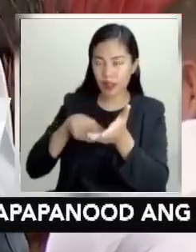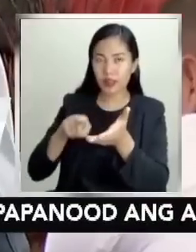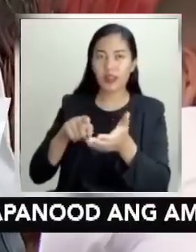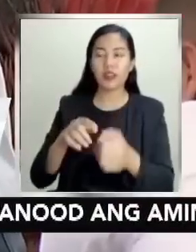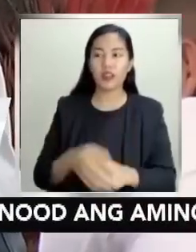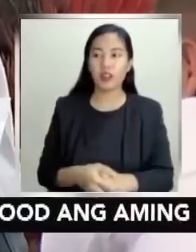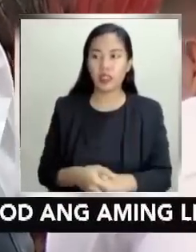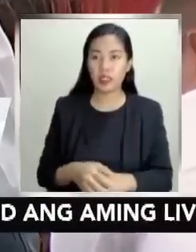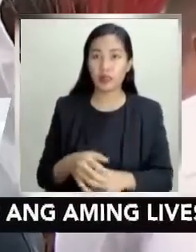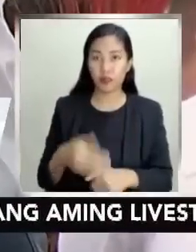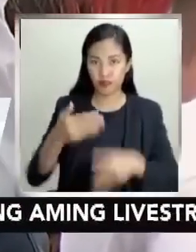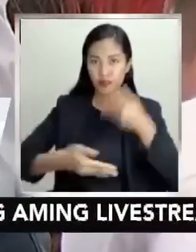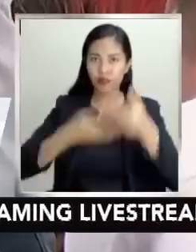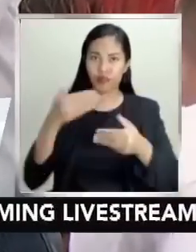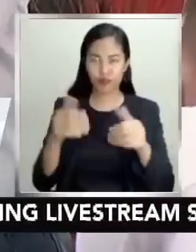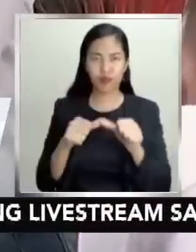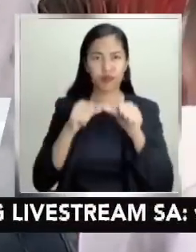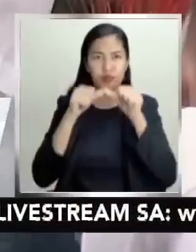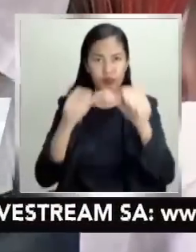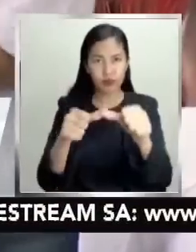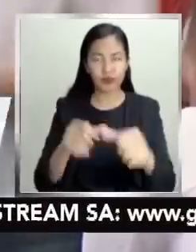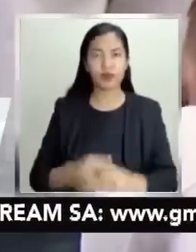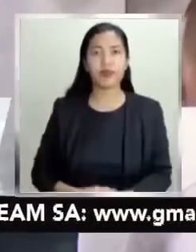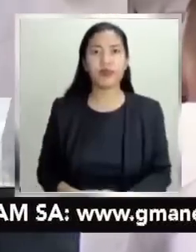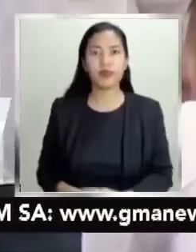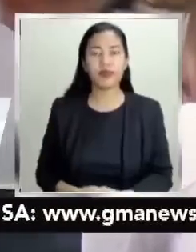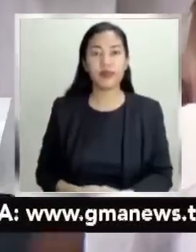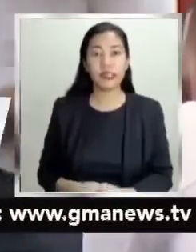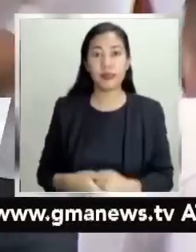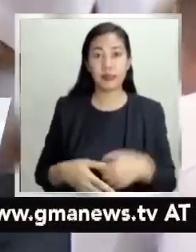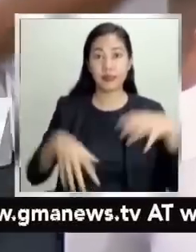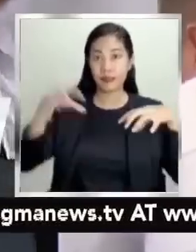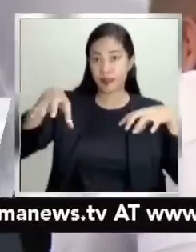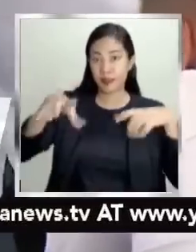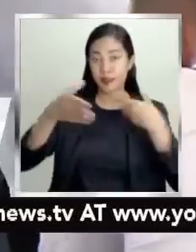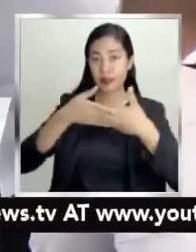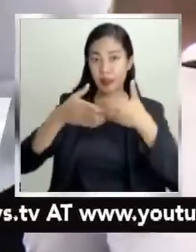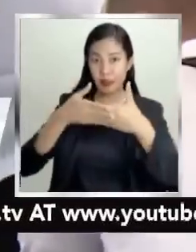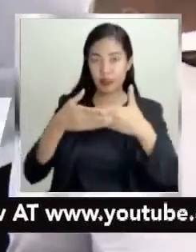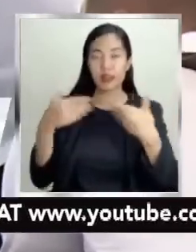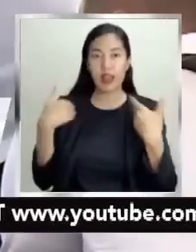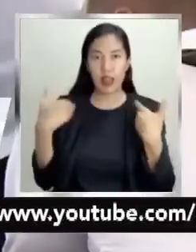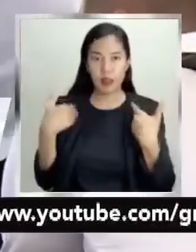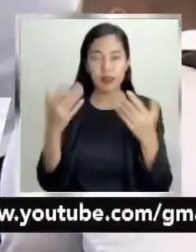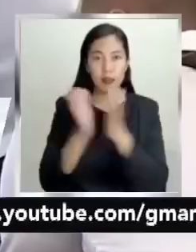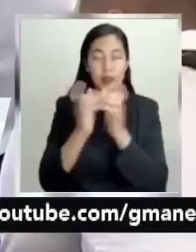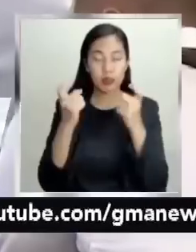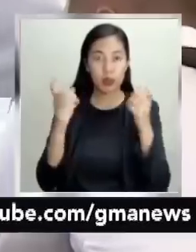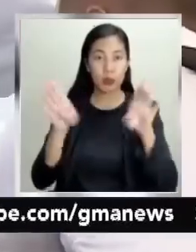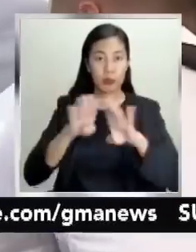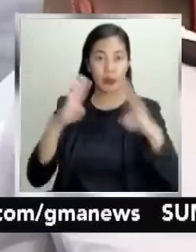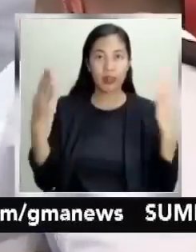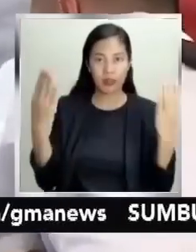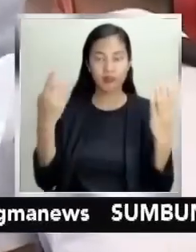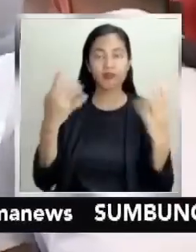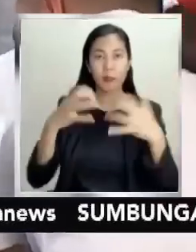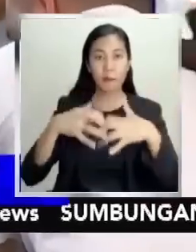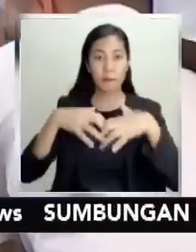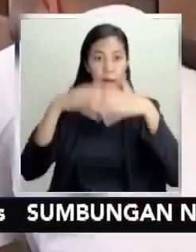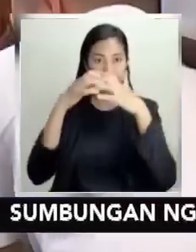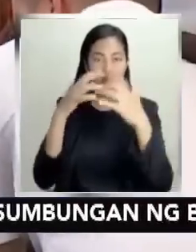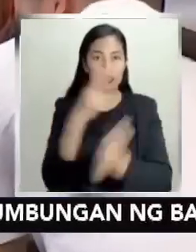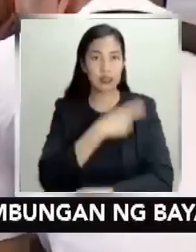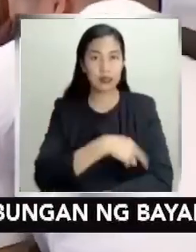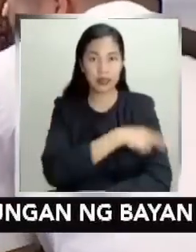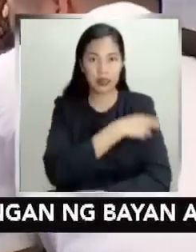di kalayuan, may groundbreaking din para sa pagtatayo ng St. Bernadette Mother and Child Hospital na may 65 hospital beds. Mula sa